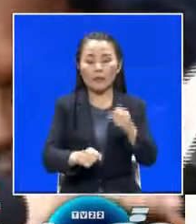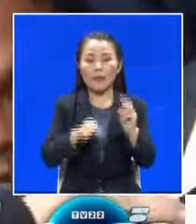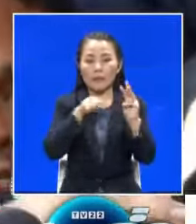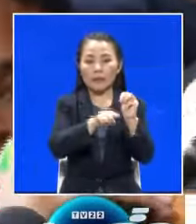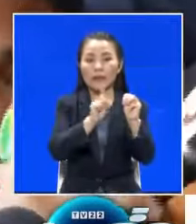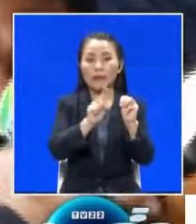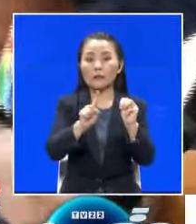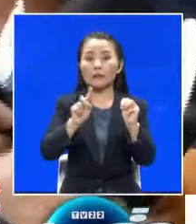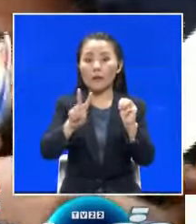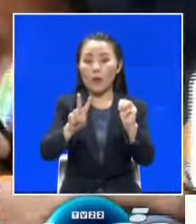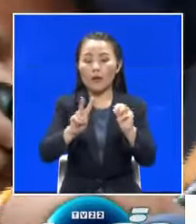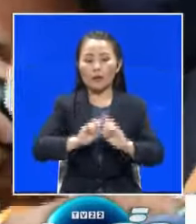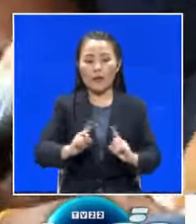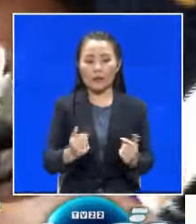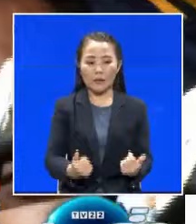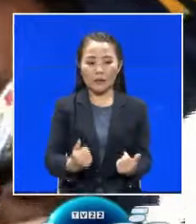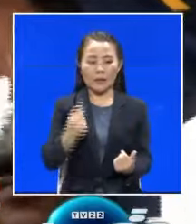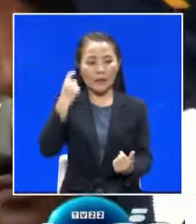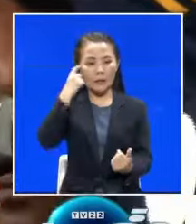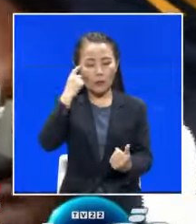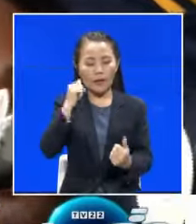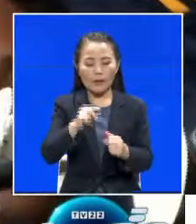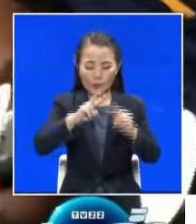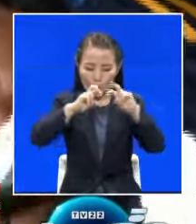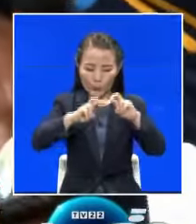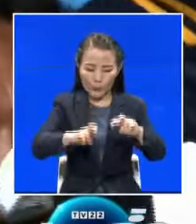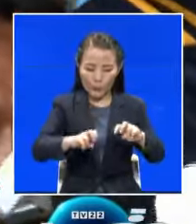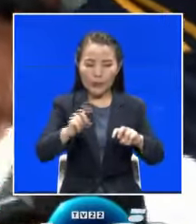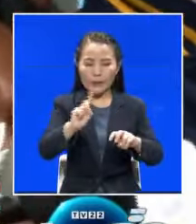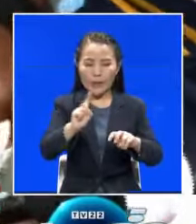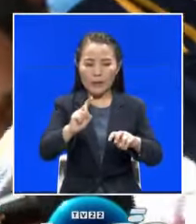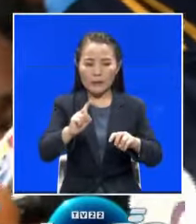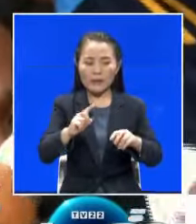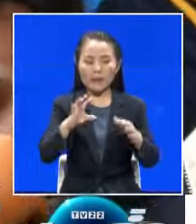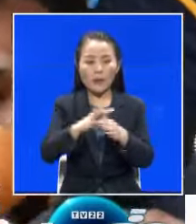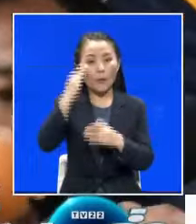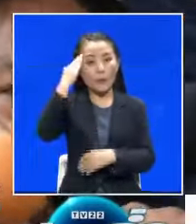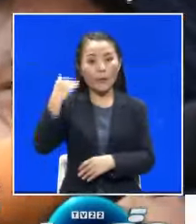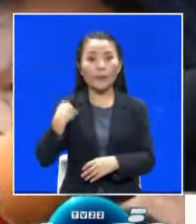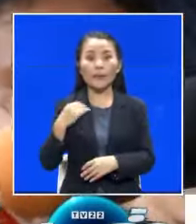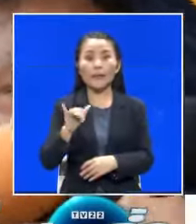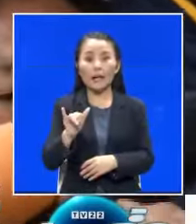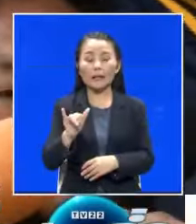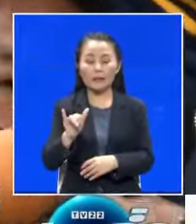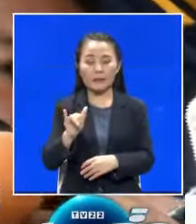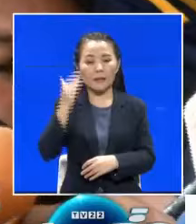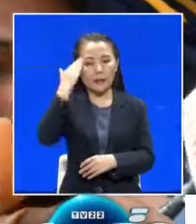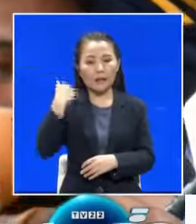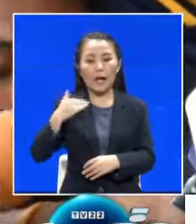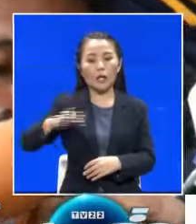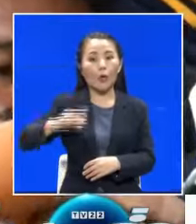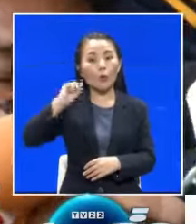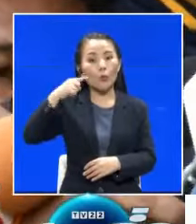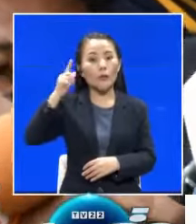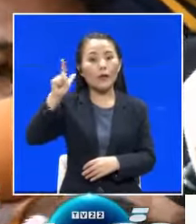112นะคะแต่ทีนี้พอเราตีวงลงมาแล้วพิจารณาถึงโอกาสเอาเฉพาะของคุณยิ่งลักษณ์เลยนะ ค ุณยิ่งลักษณ์ก็คือน้องสาวของคุณทัก